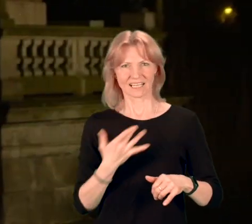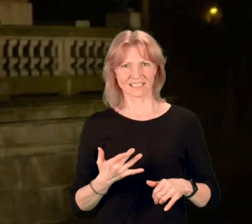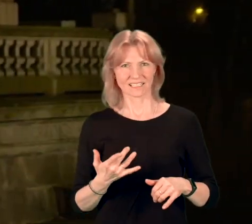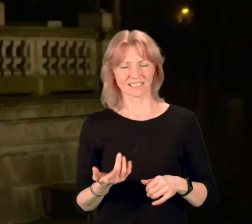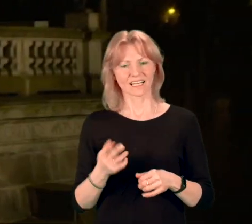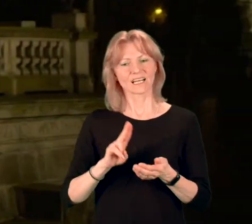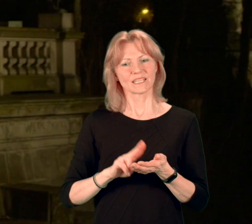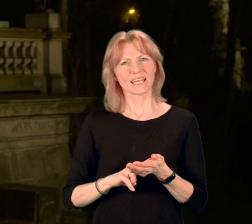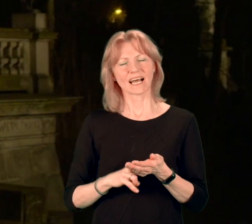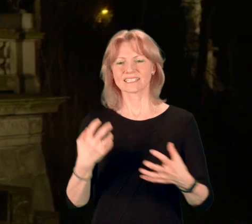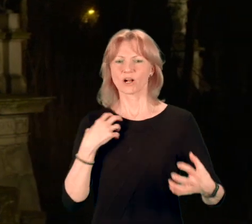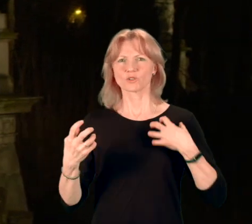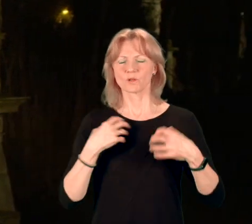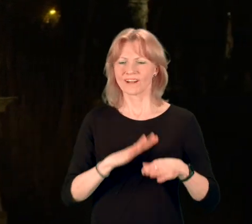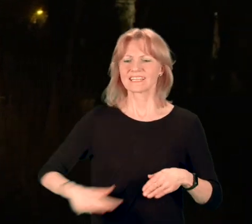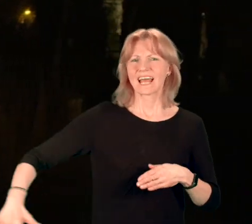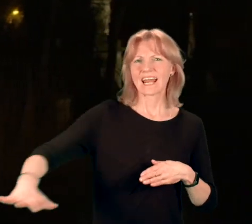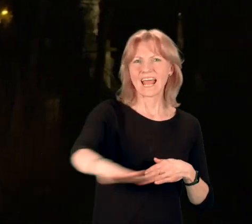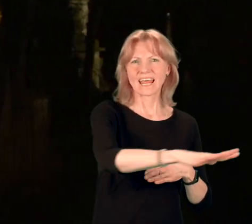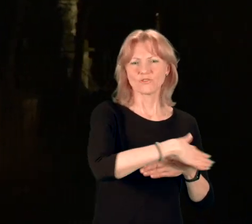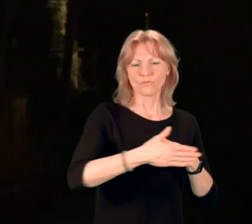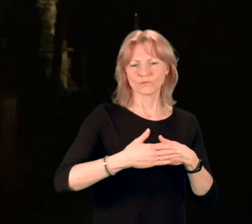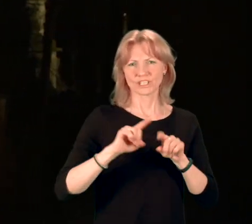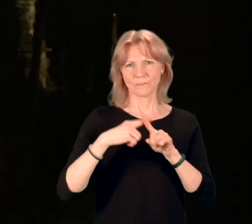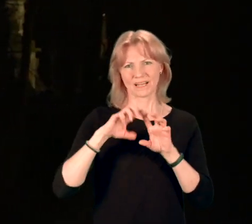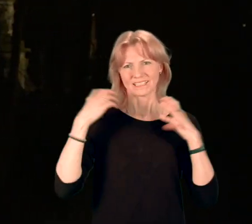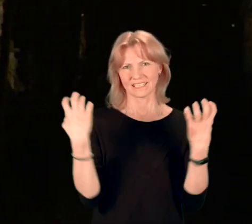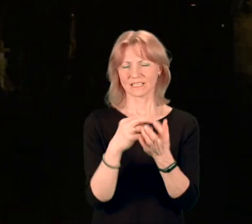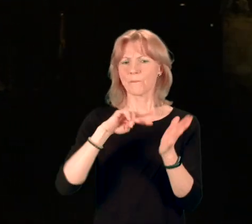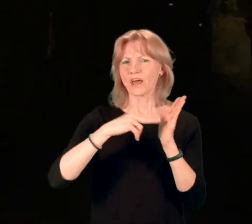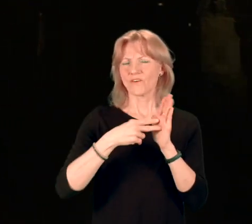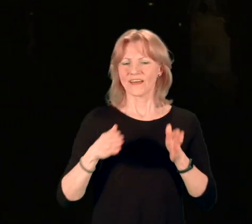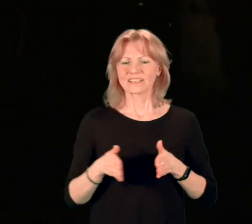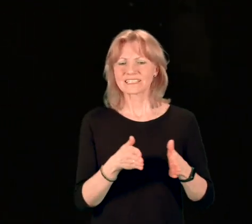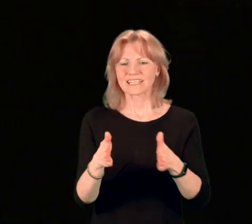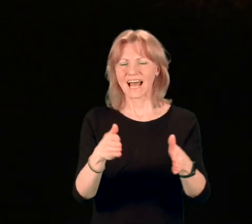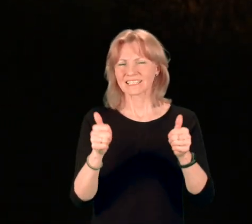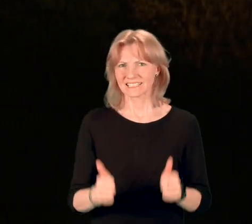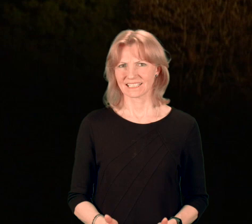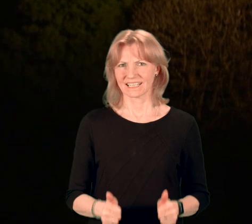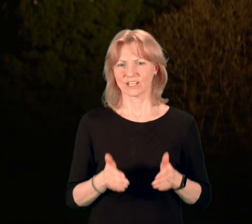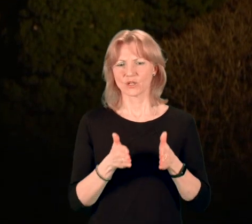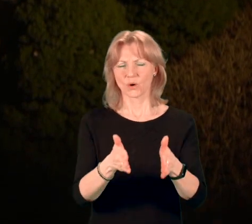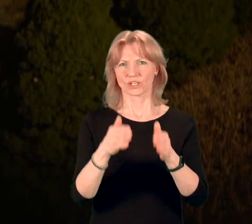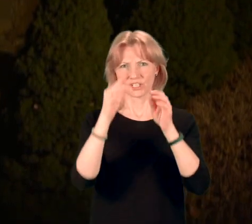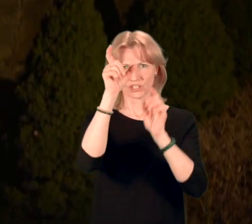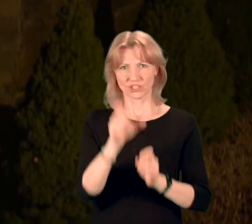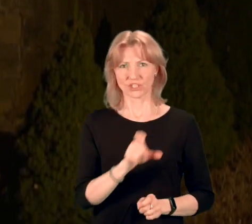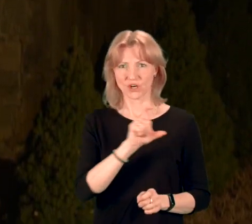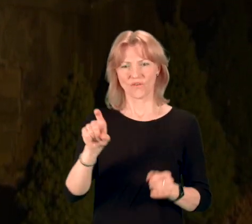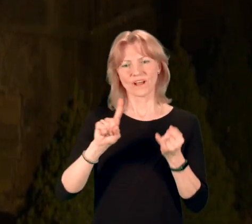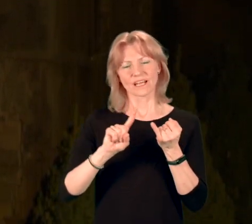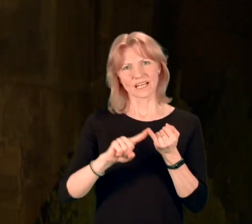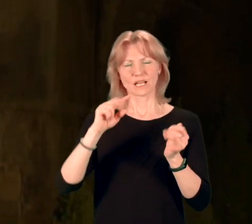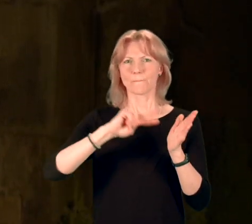przylegających bezpośrednio do klasztoru. Zaplanowano postawienie stacji drogi krzyżowej i założenie parku, który stanowiłby